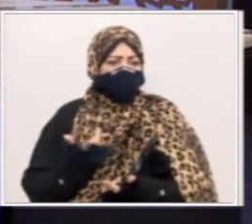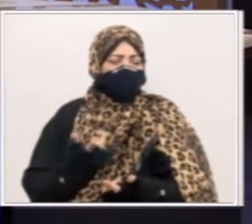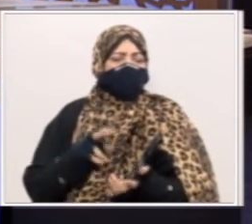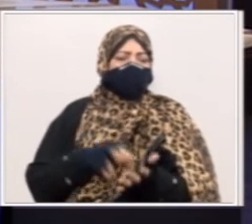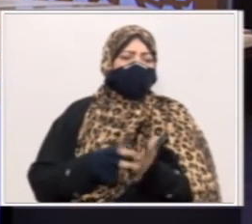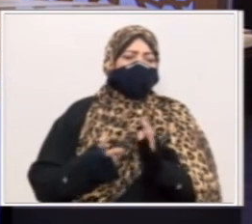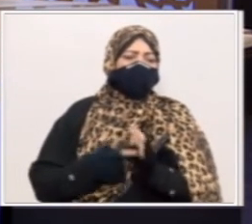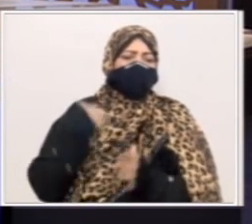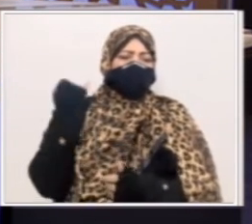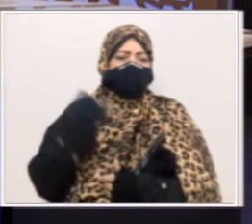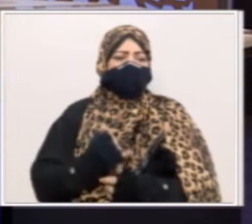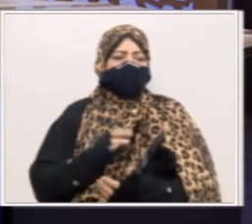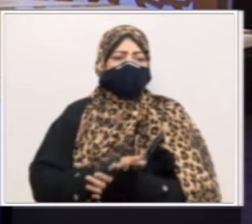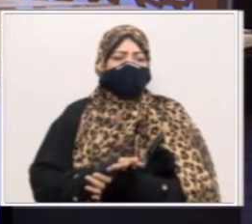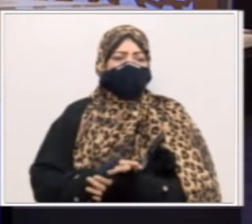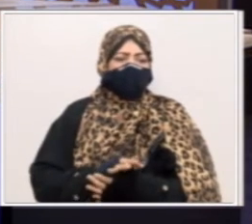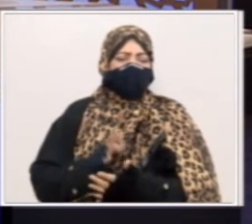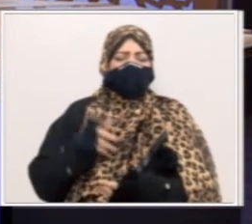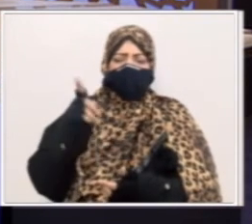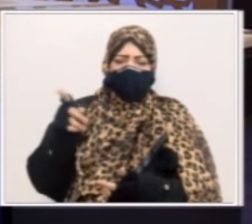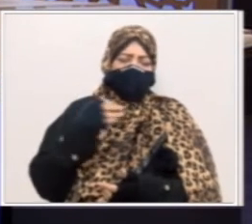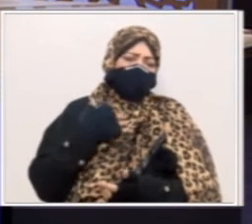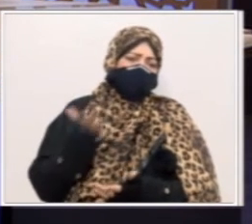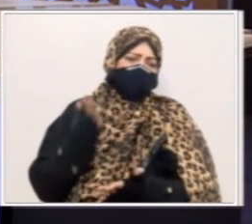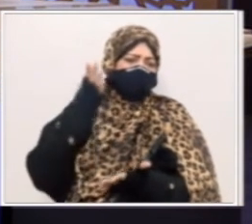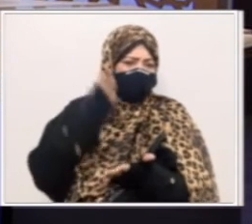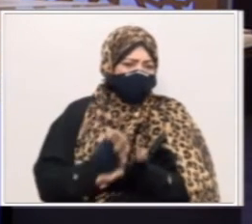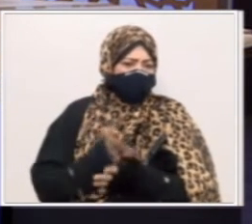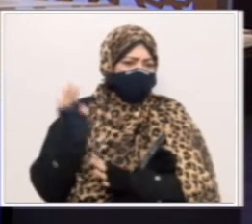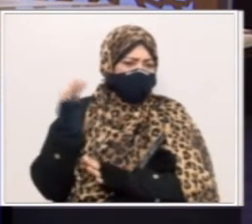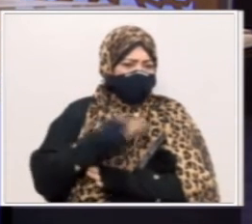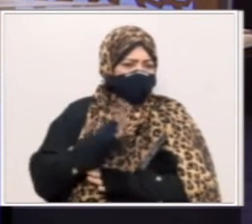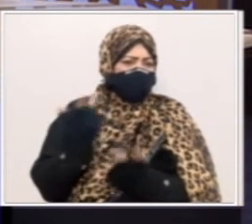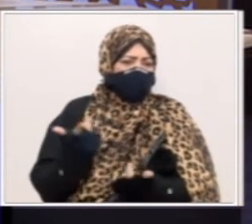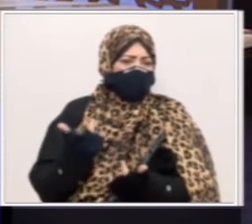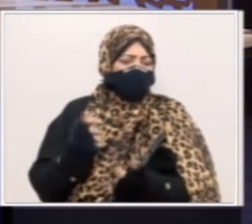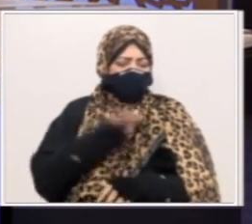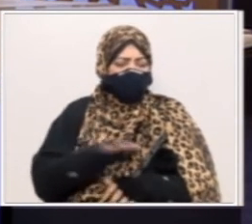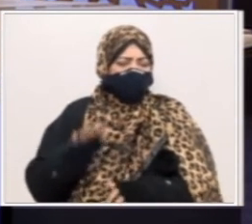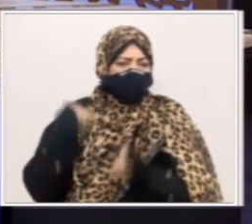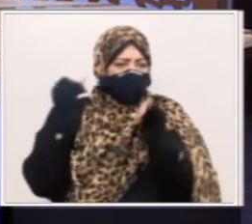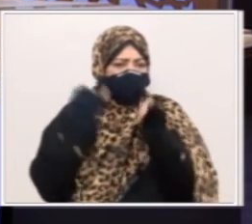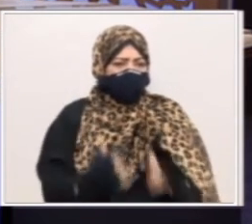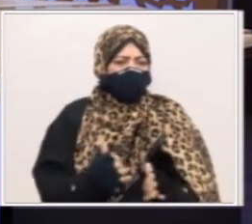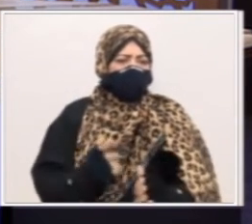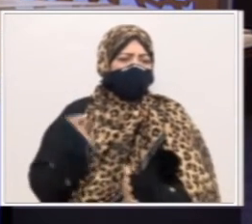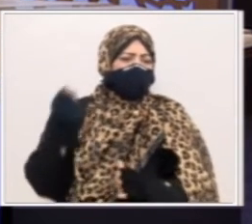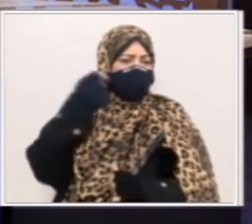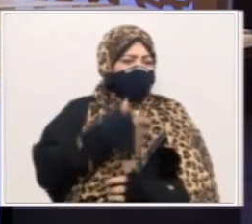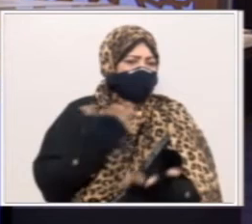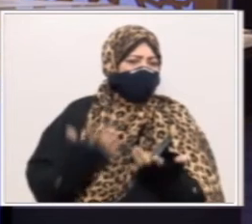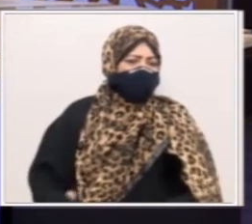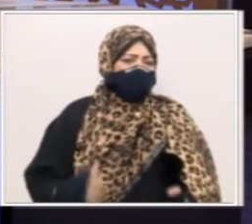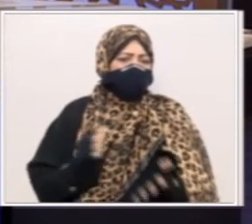ولعدم ولاعراضه عنك وعدم الاهتمام بالاولاد وبالبيت وبالنفقه، فهذا يجوز للمراه ان